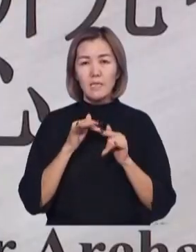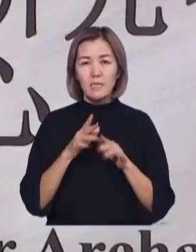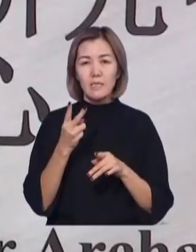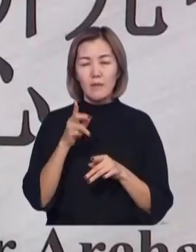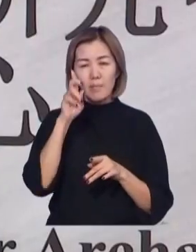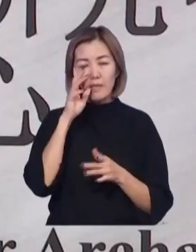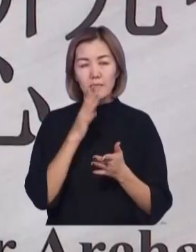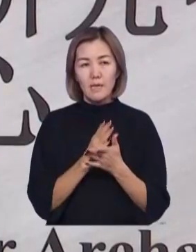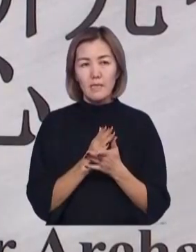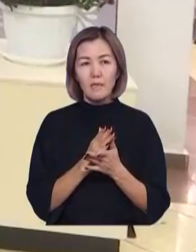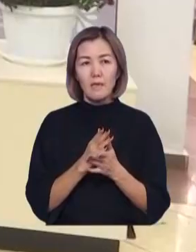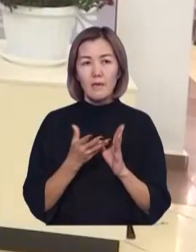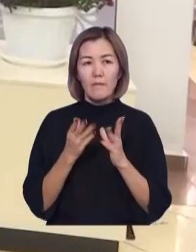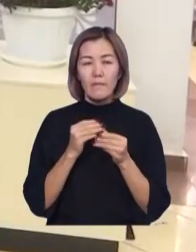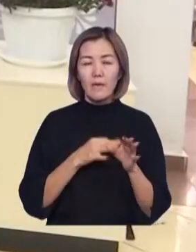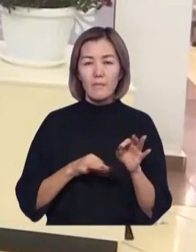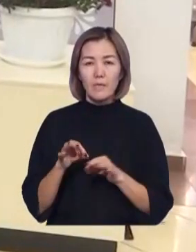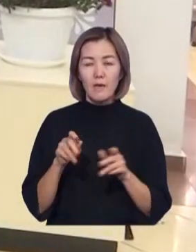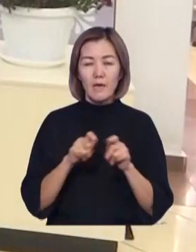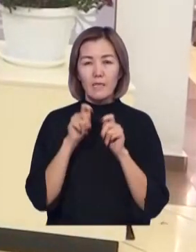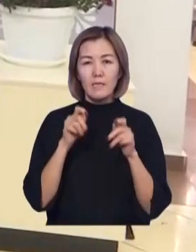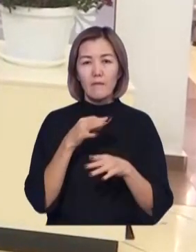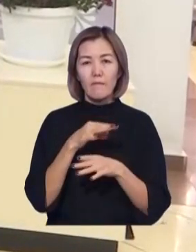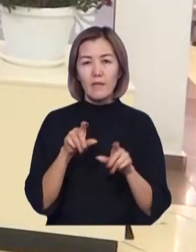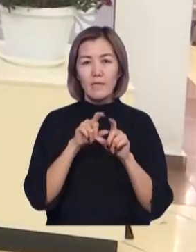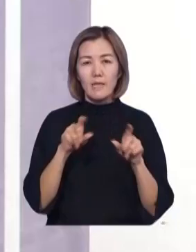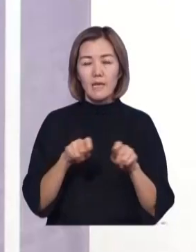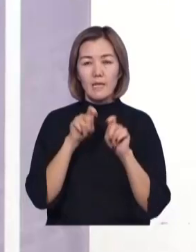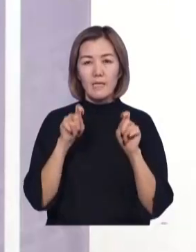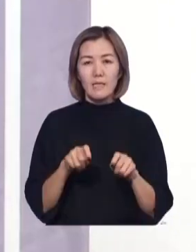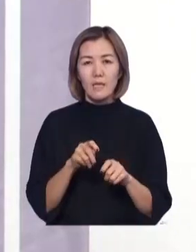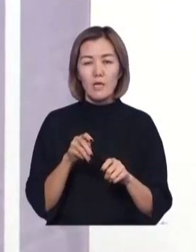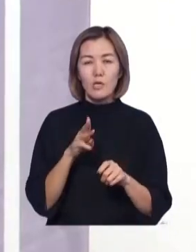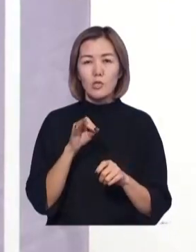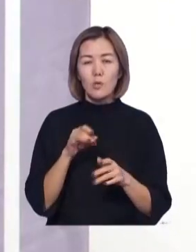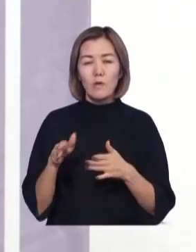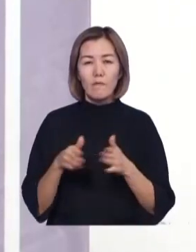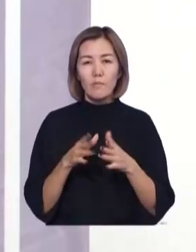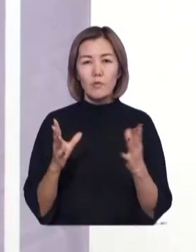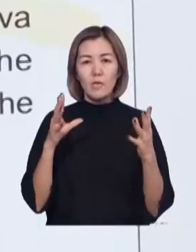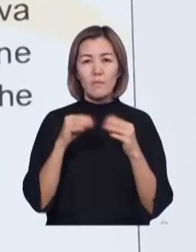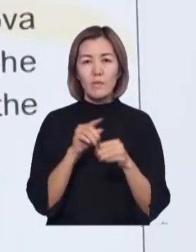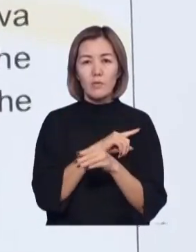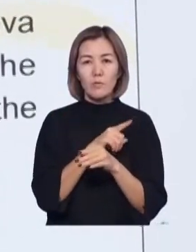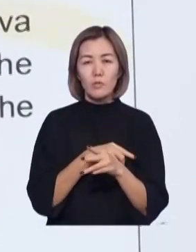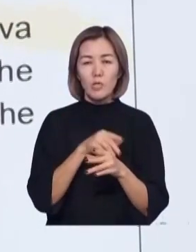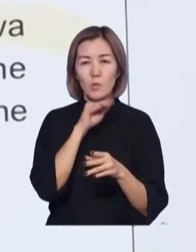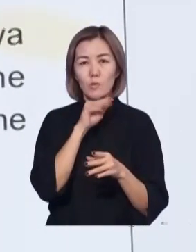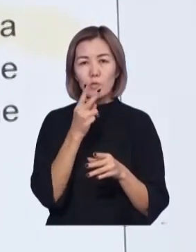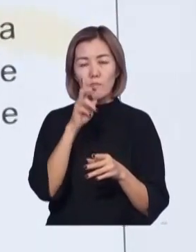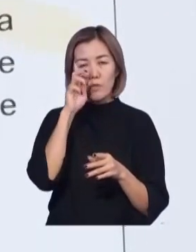стран в рамках этого сотрудничества открыт филиал исследовательского центра й путь который объединит усилия учёных